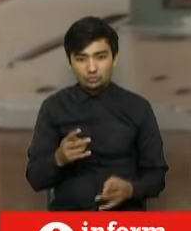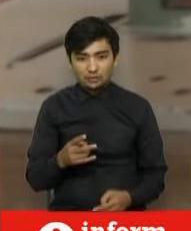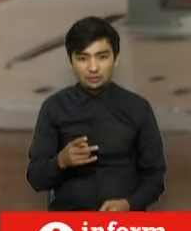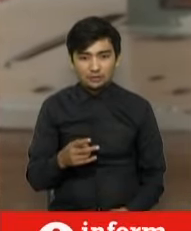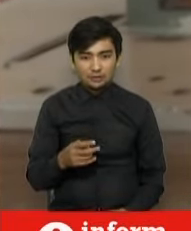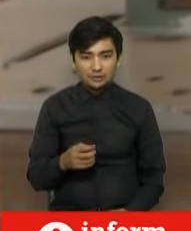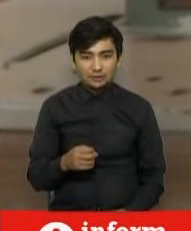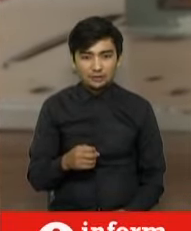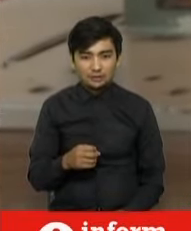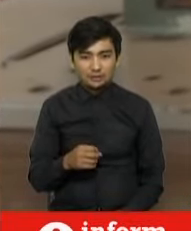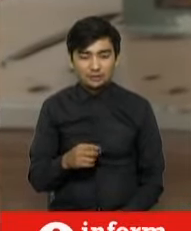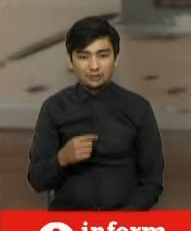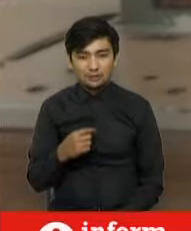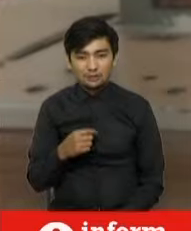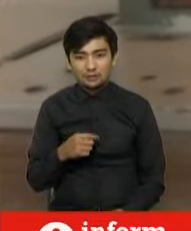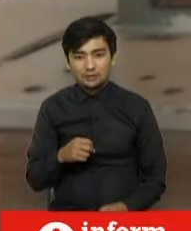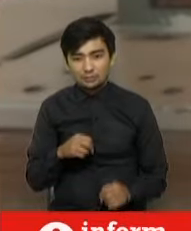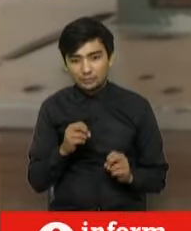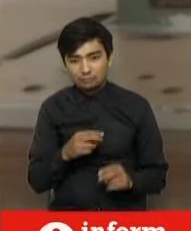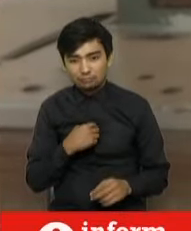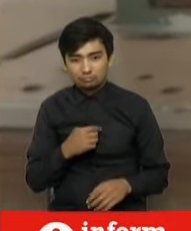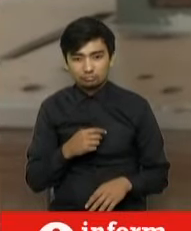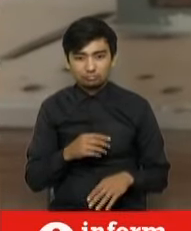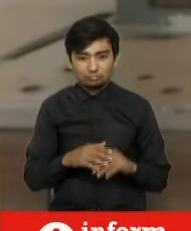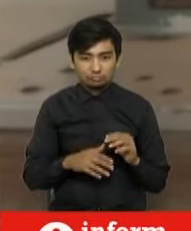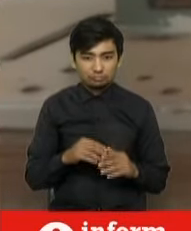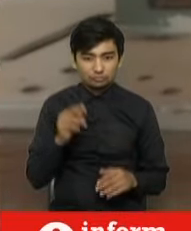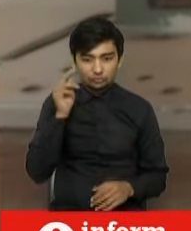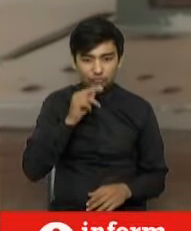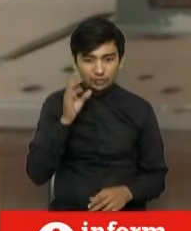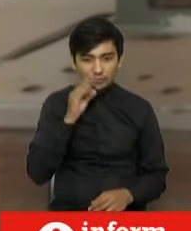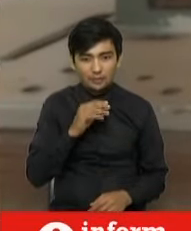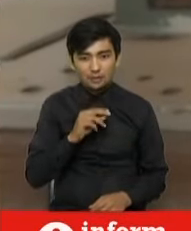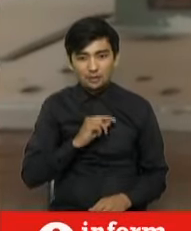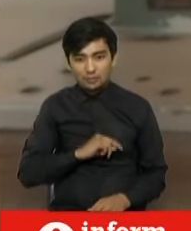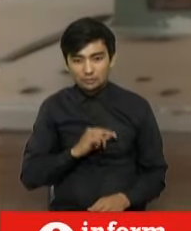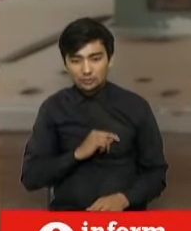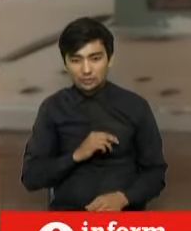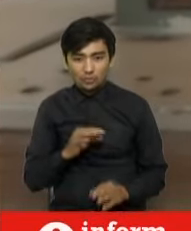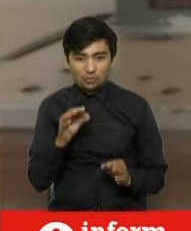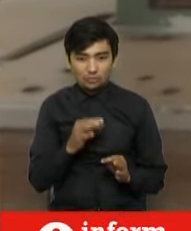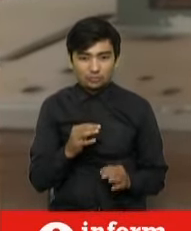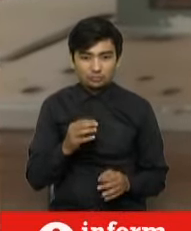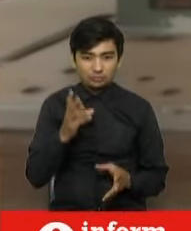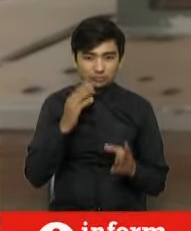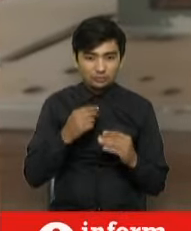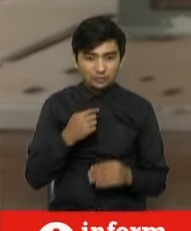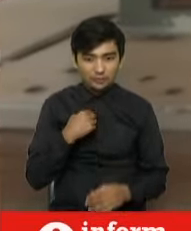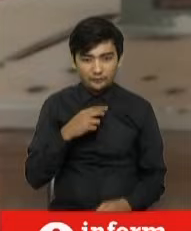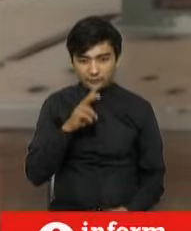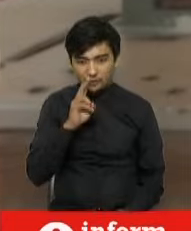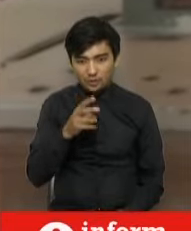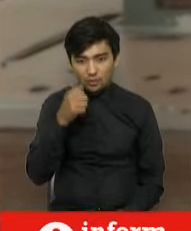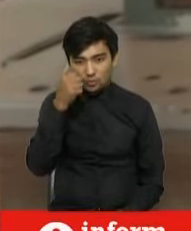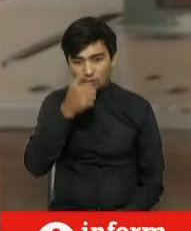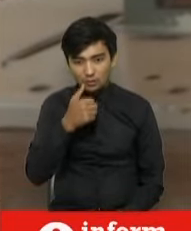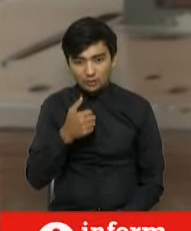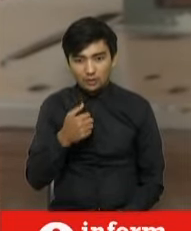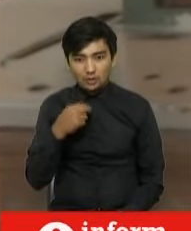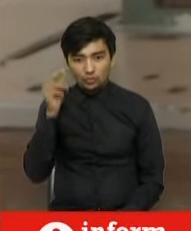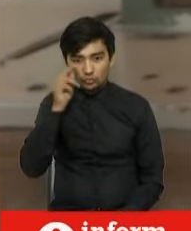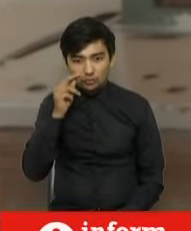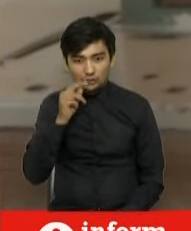специальность иметь. Это вообще хорошо, то, что здесь есть такая возможность обучиться на работу. Учусь уже 2-й год, 2-я специальность у меня.